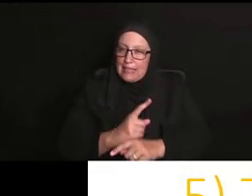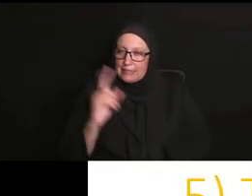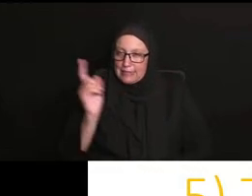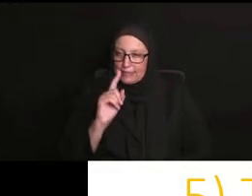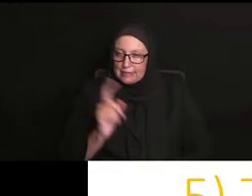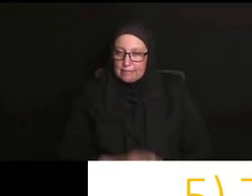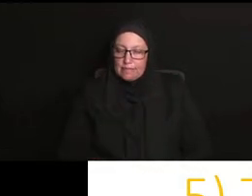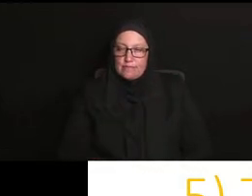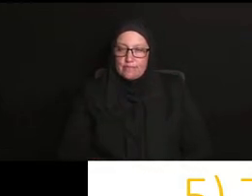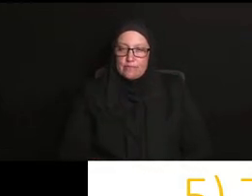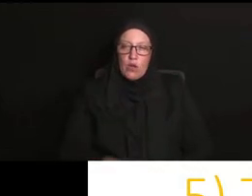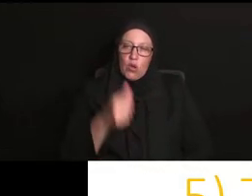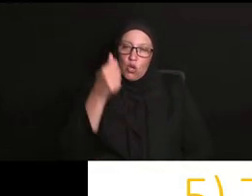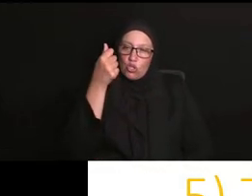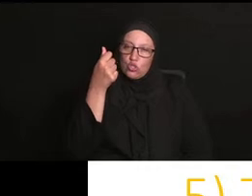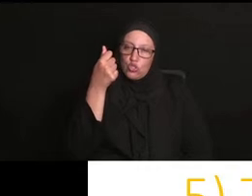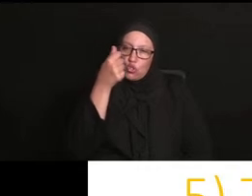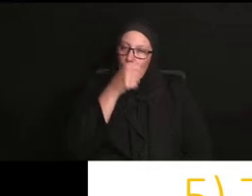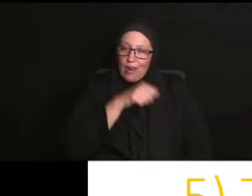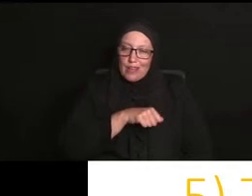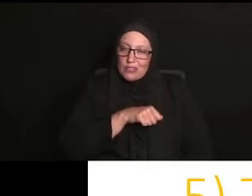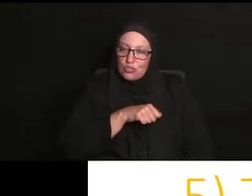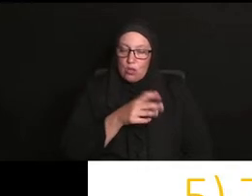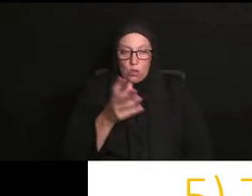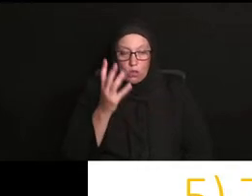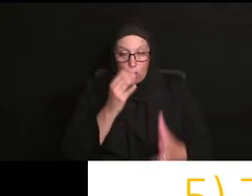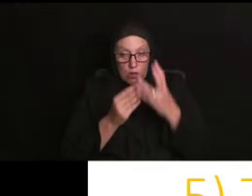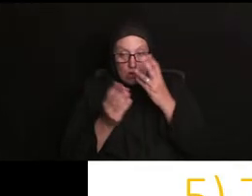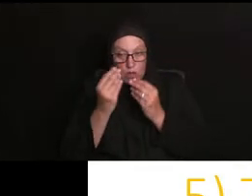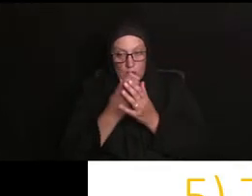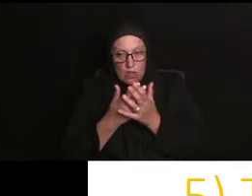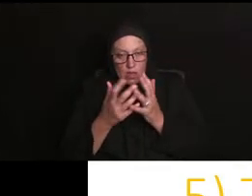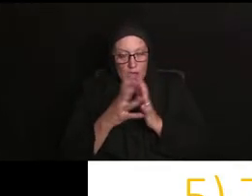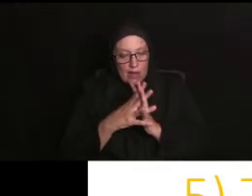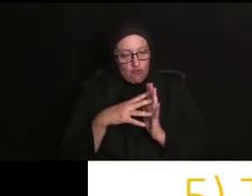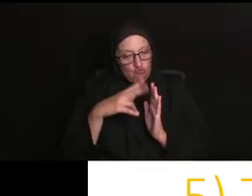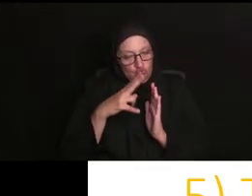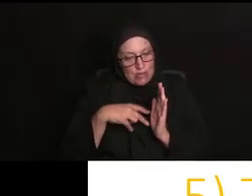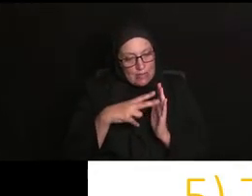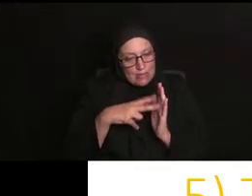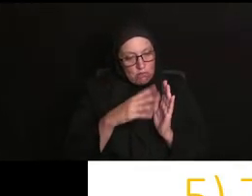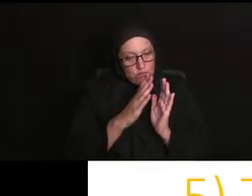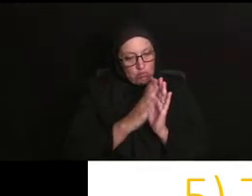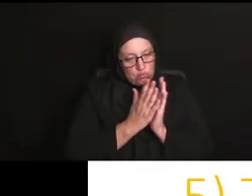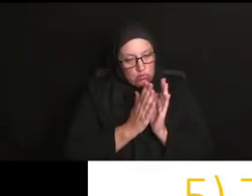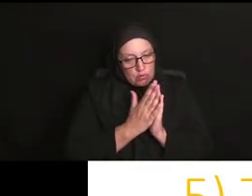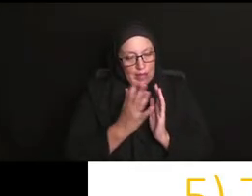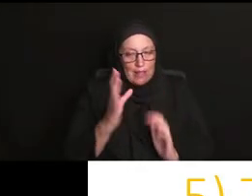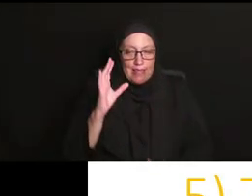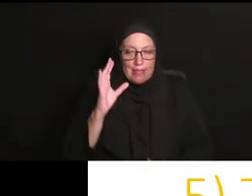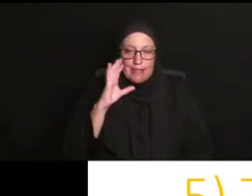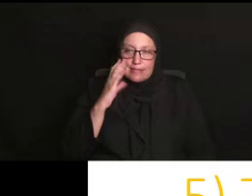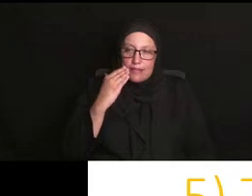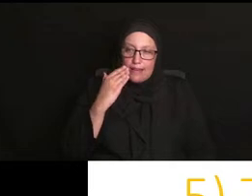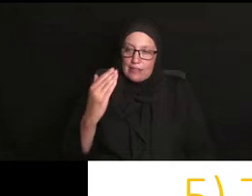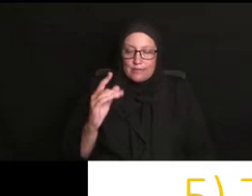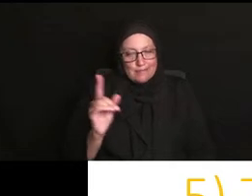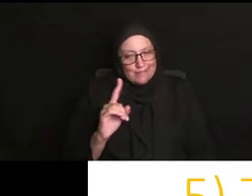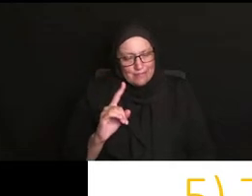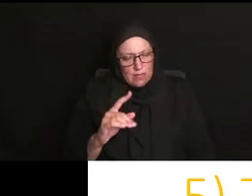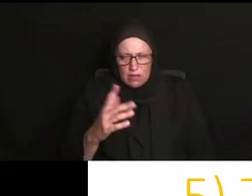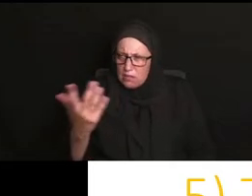بِالتَّعَلُّمُ. Knowledge is not by reading books and listening to lectures. Now you may say, brother, what do you